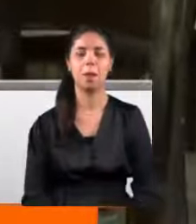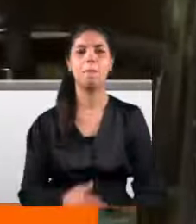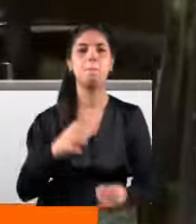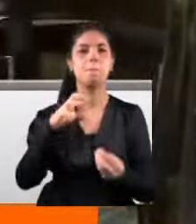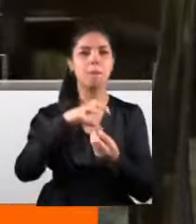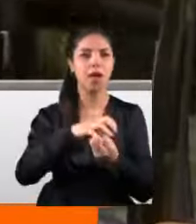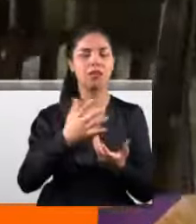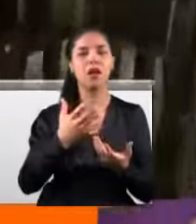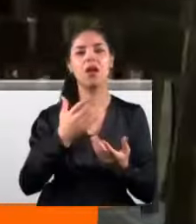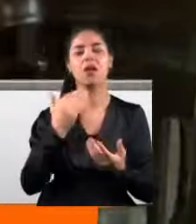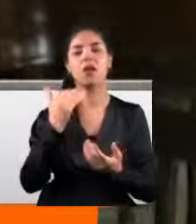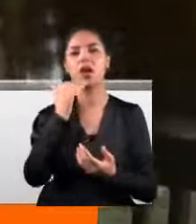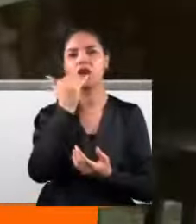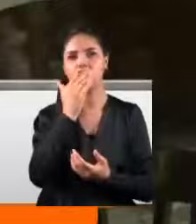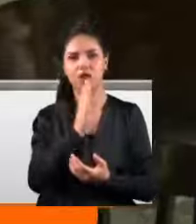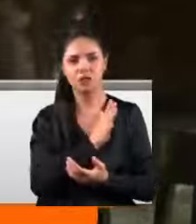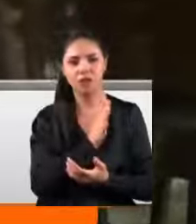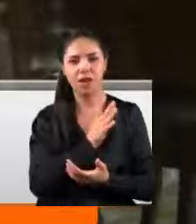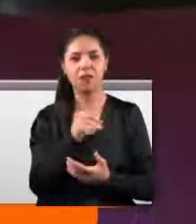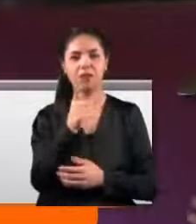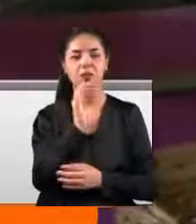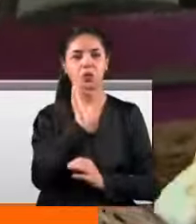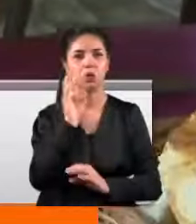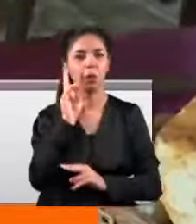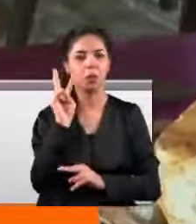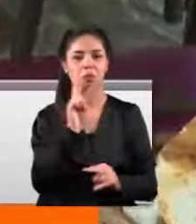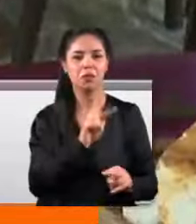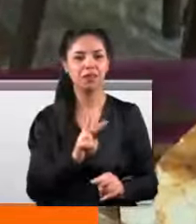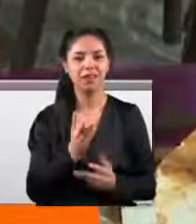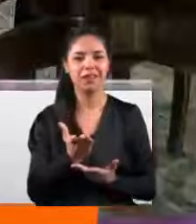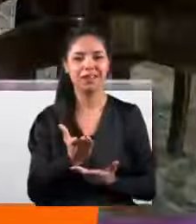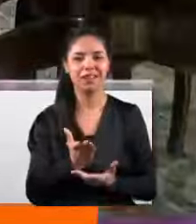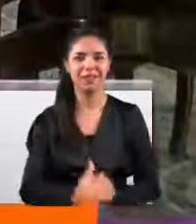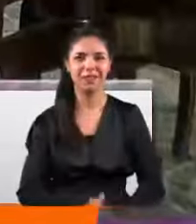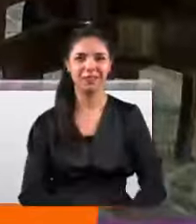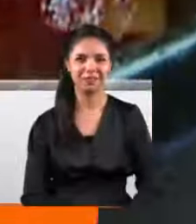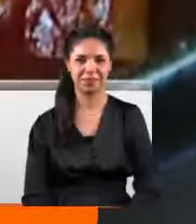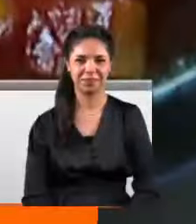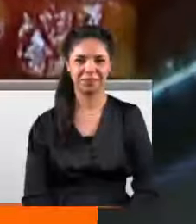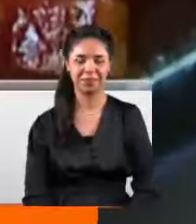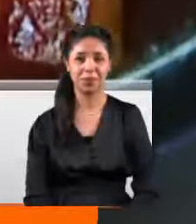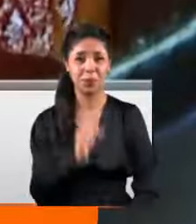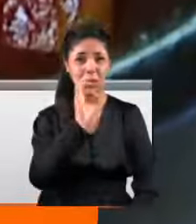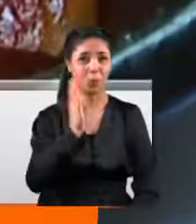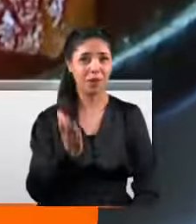kaşarlı, oldukça da muhteşem görünüyor. Başarılı.